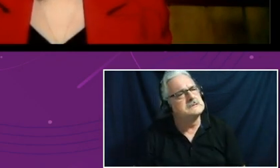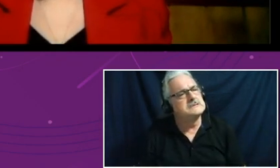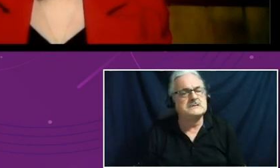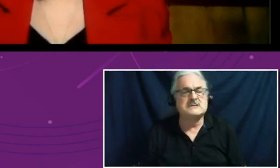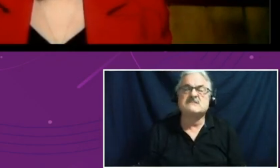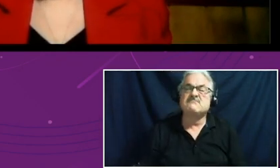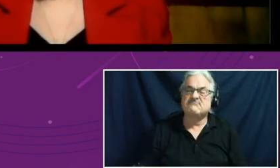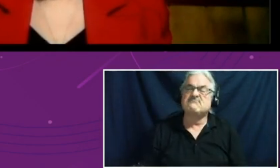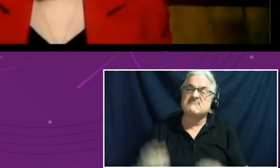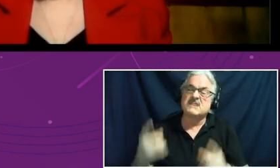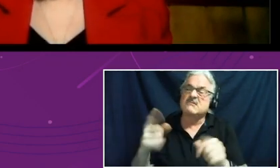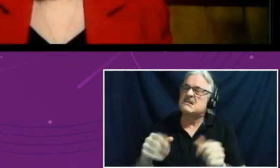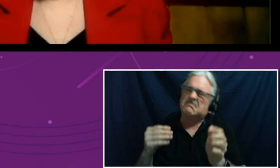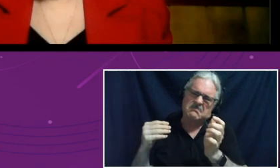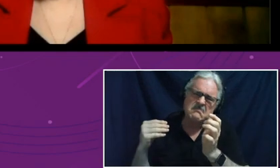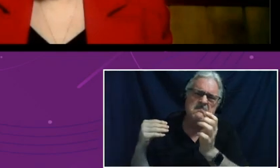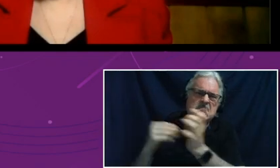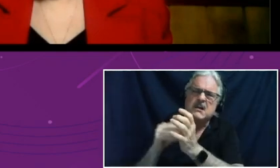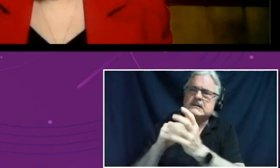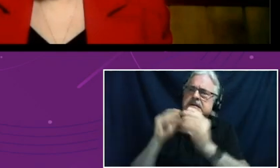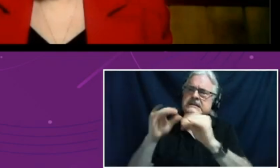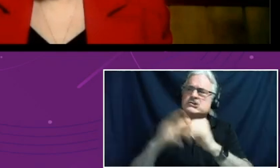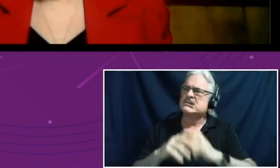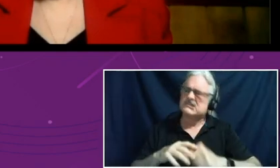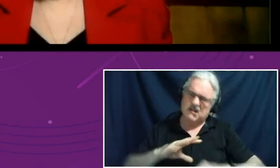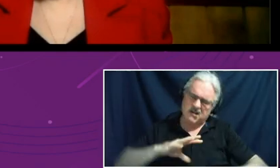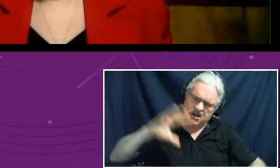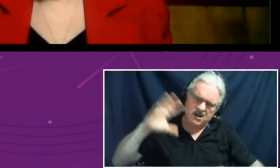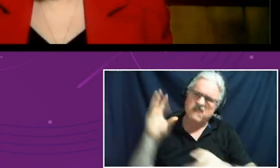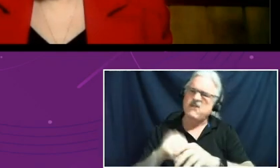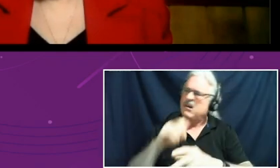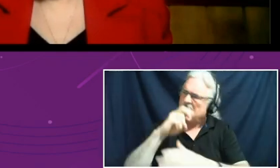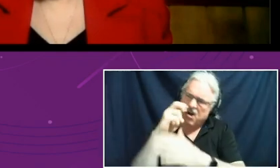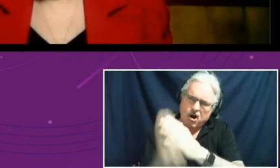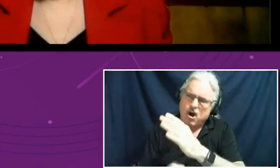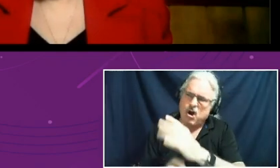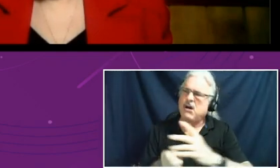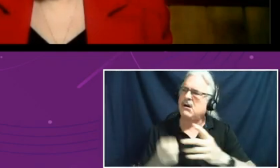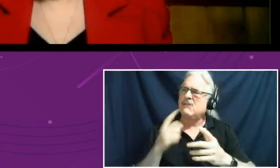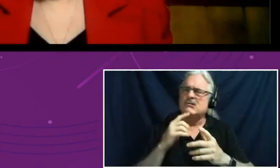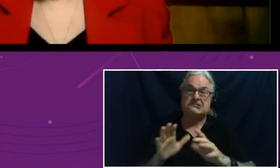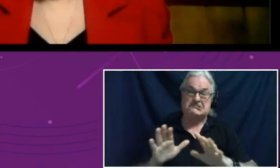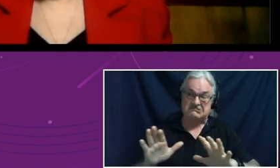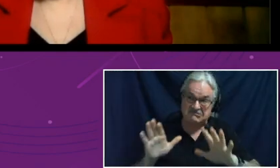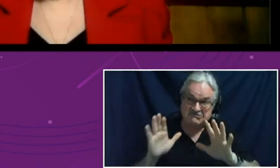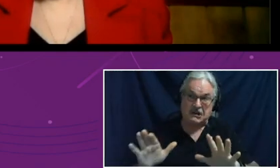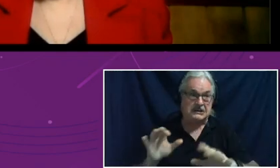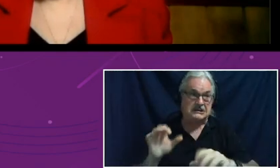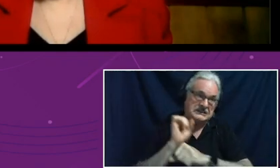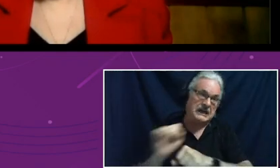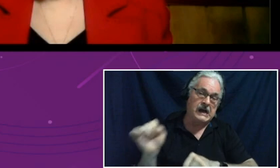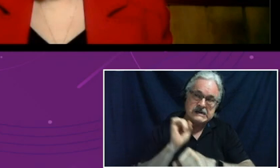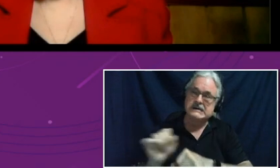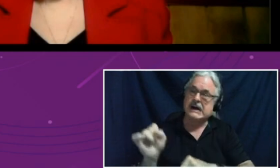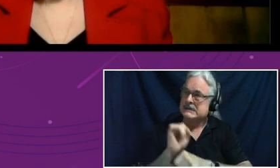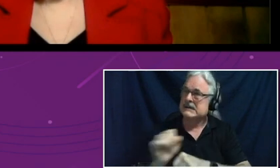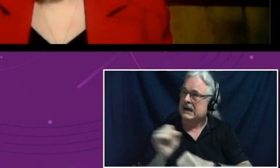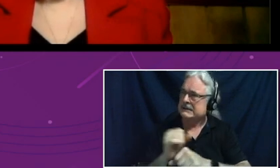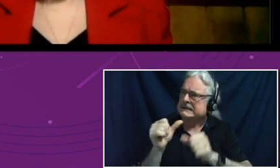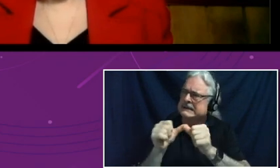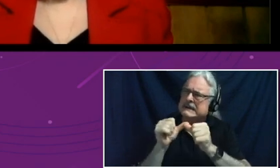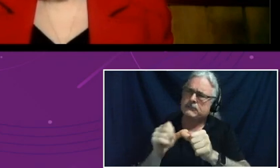Je suis tout à fait d'accord, des millions d'enseignants se sont dévoués avec abnégation et ont tout mis en œuvre pour